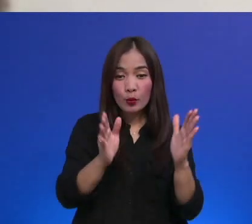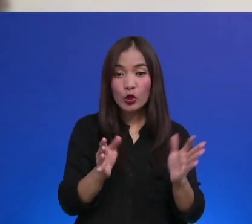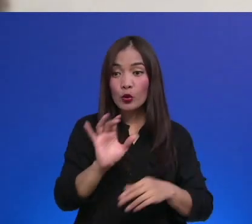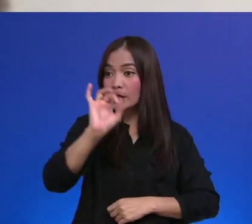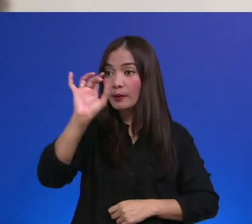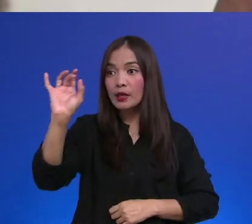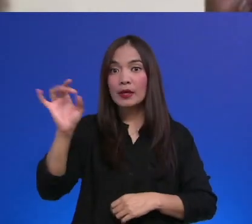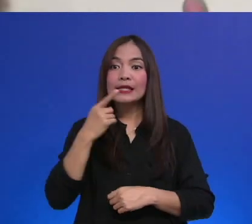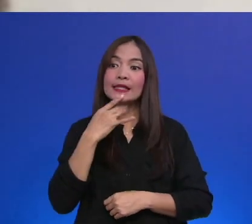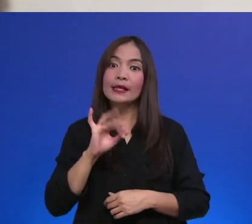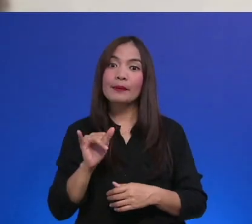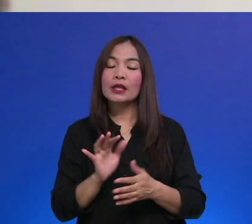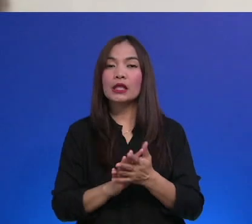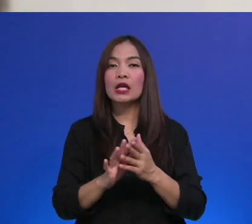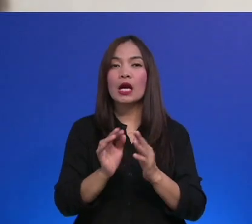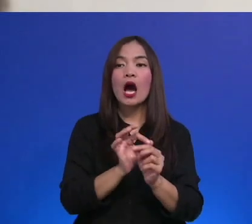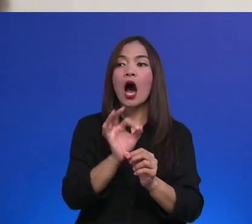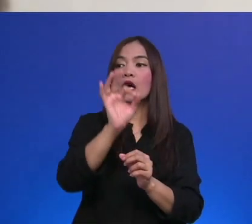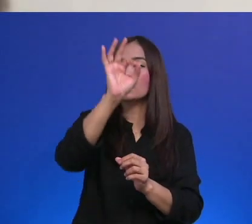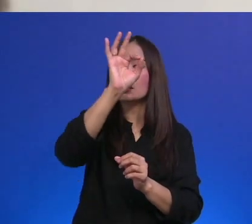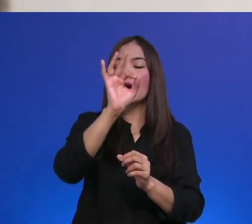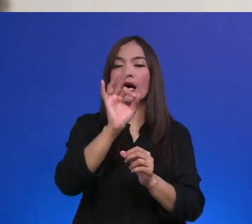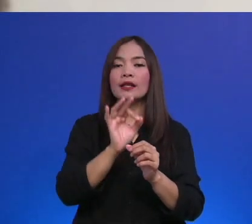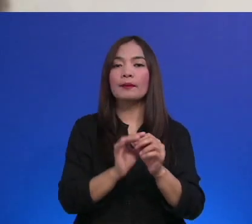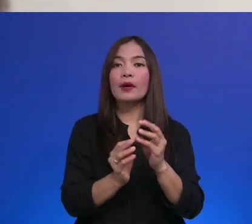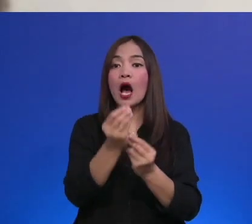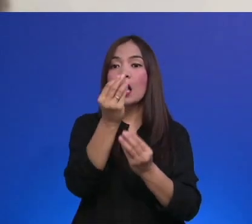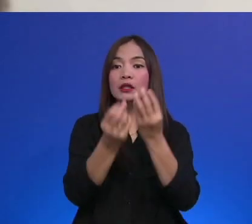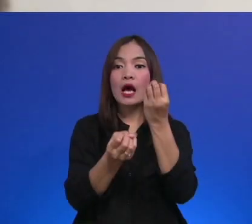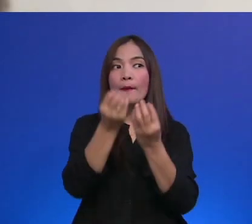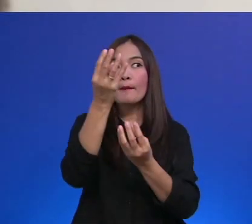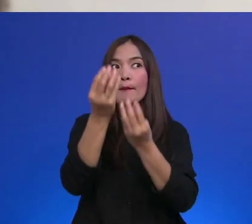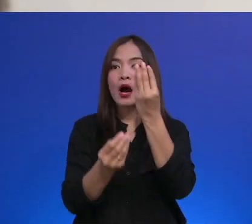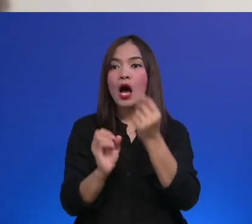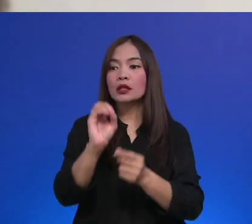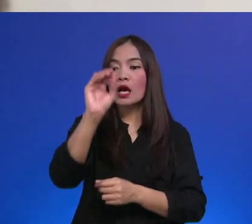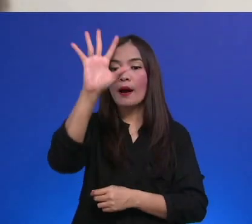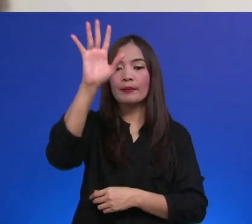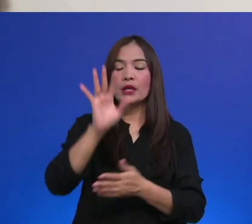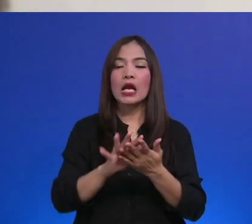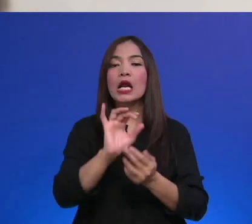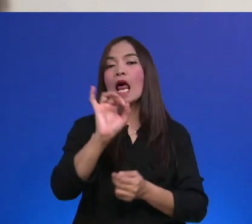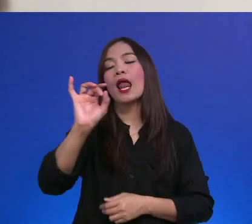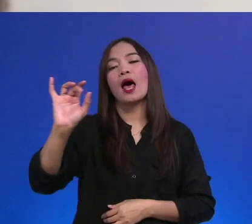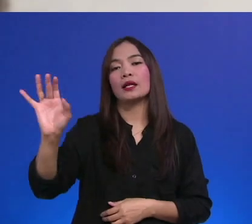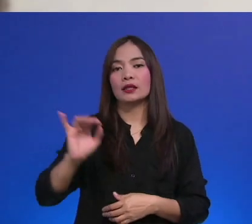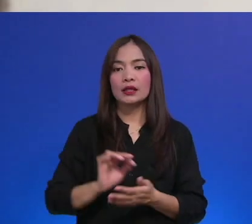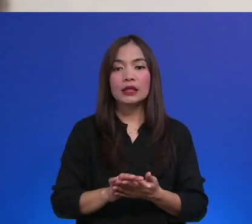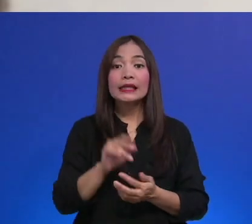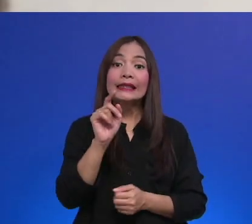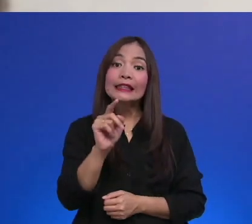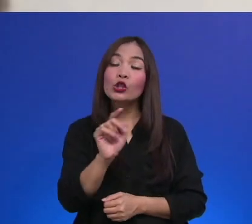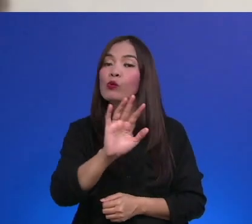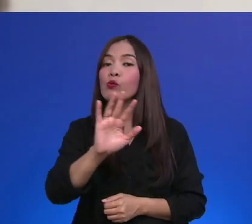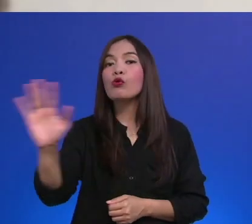entah berupa asap ya dan lain-lain itu bukan